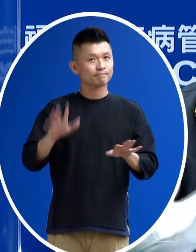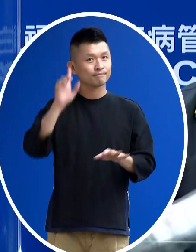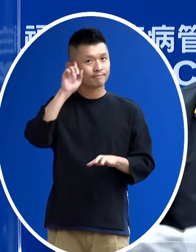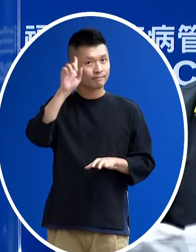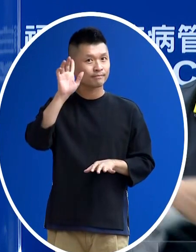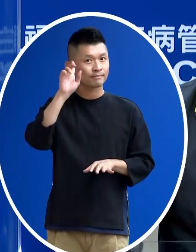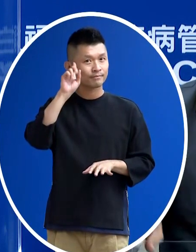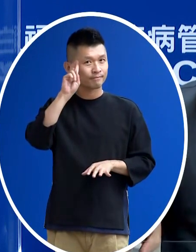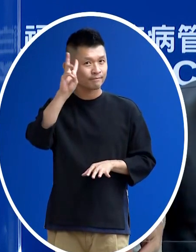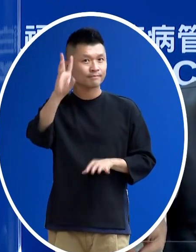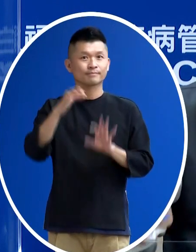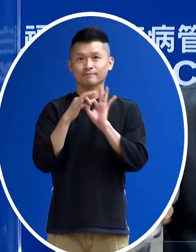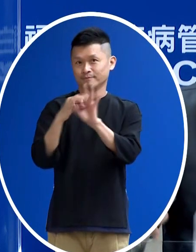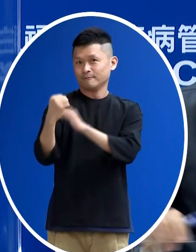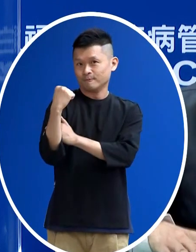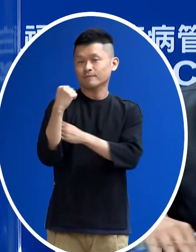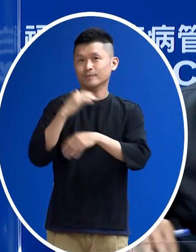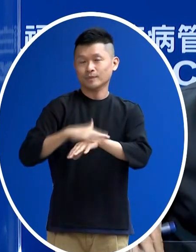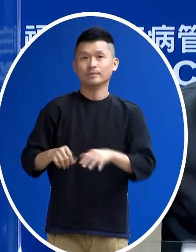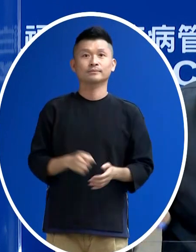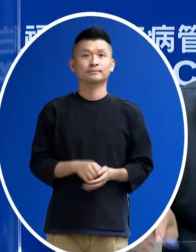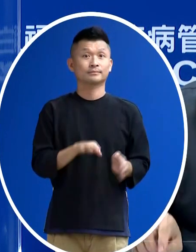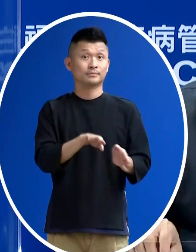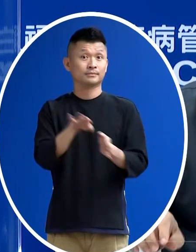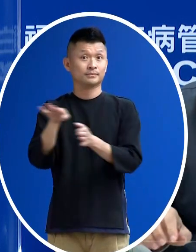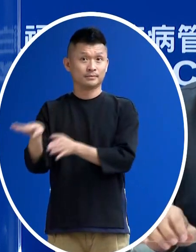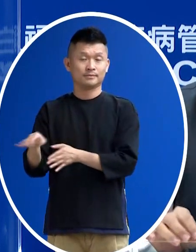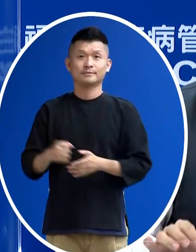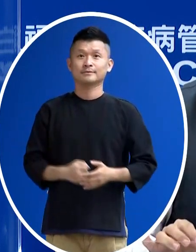进行努力哈。那再来的一个是